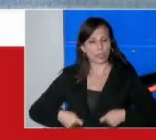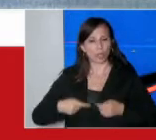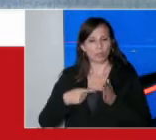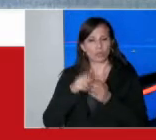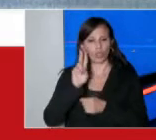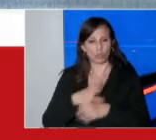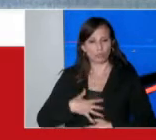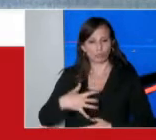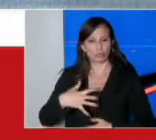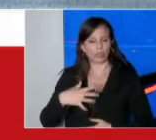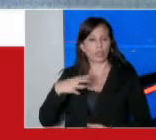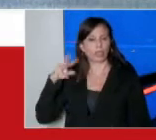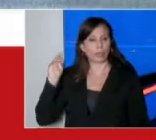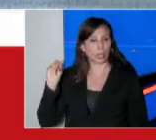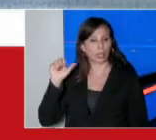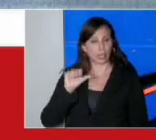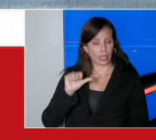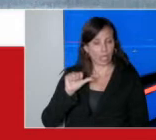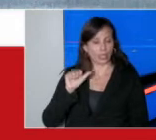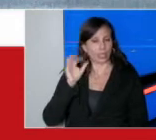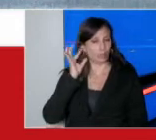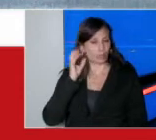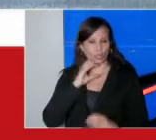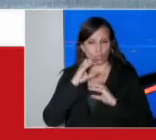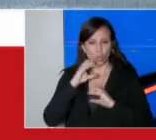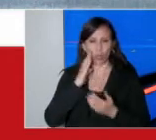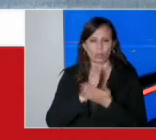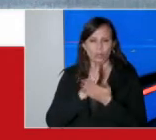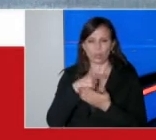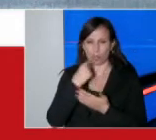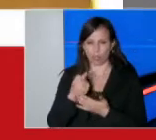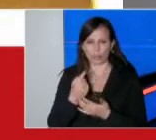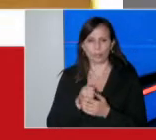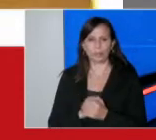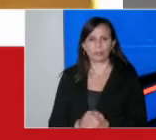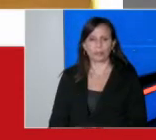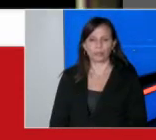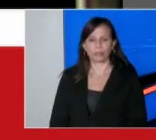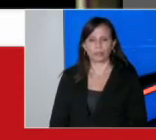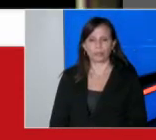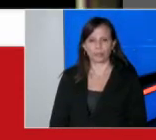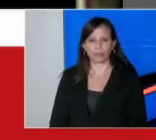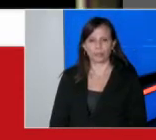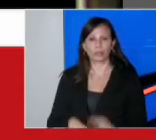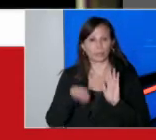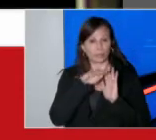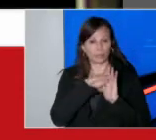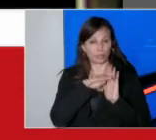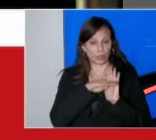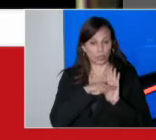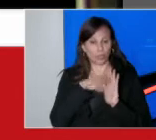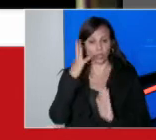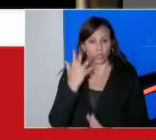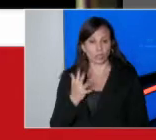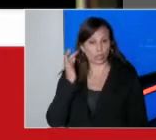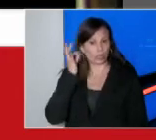אשת התקשורת, מעיין אדם שכבר התבטאה בנושא הזה. הנה הדברים שאמרה היום. אני חושבת שאם יוציאו את הנתונים לגבי כמה נשים